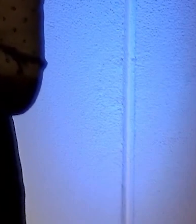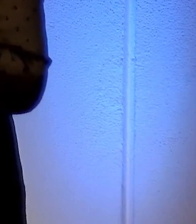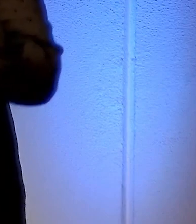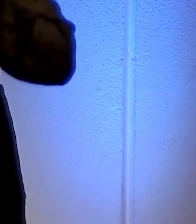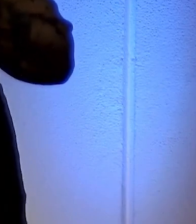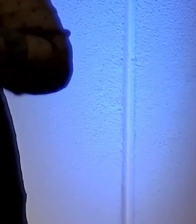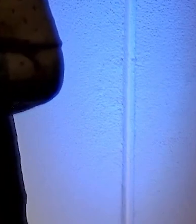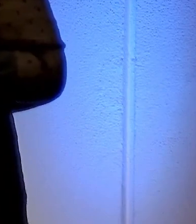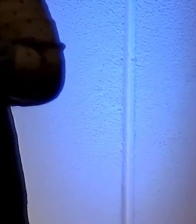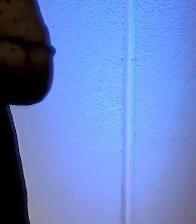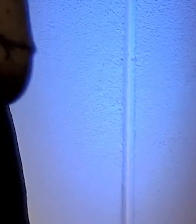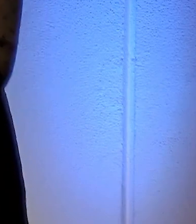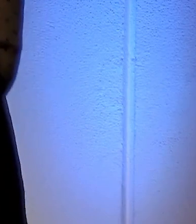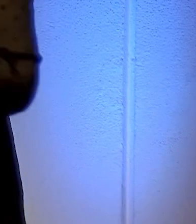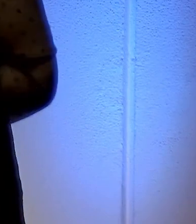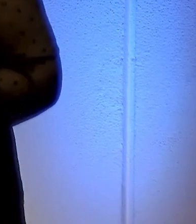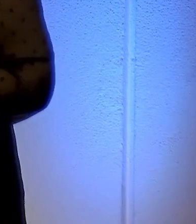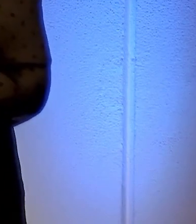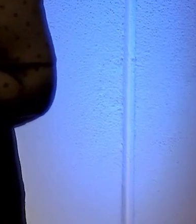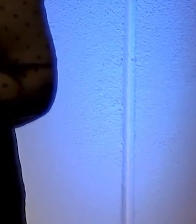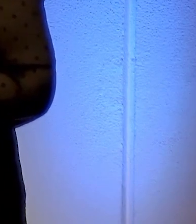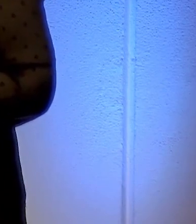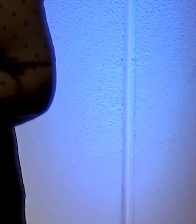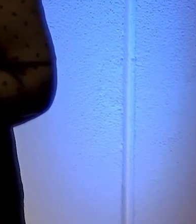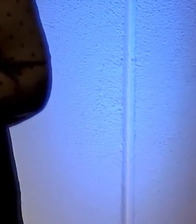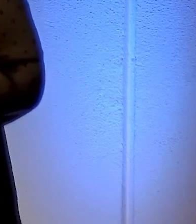kretnja leta 2023 je Solidarnost.